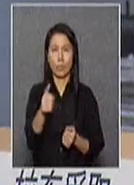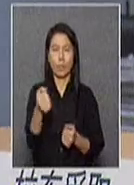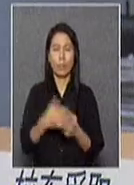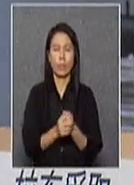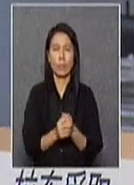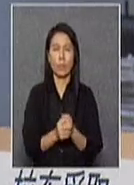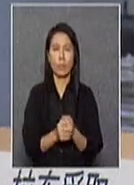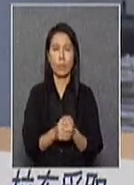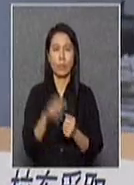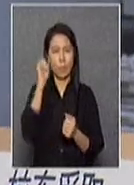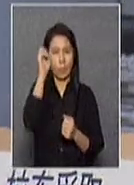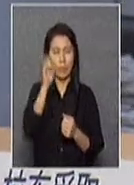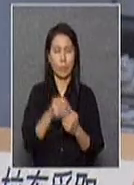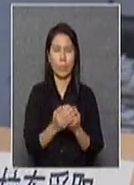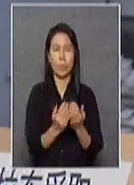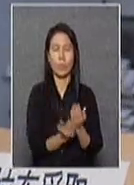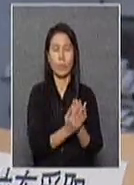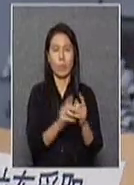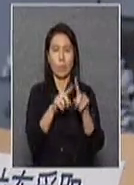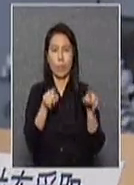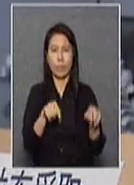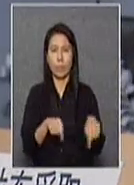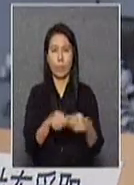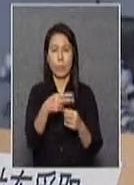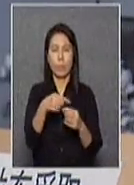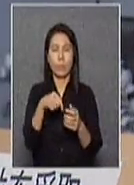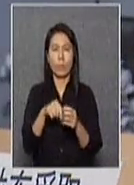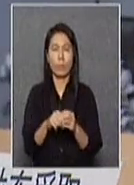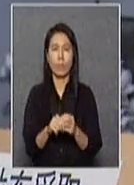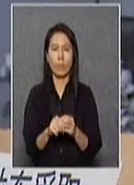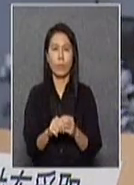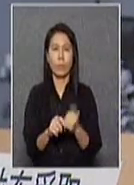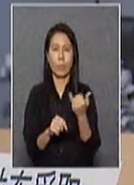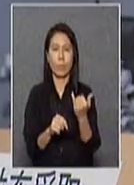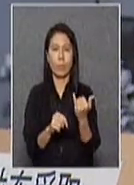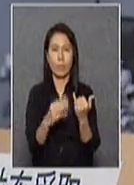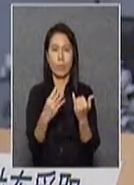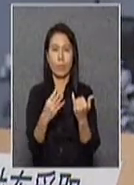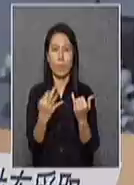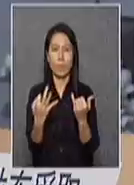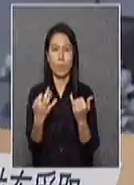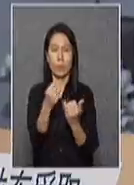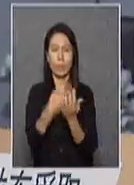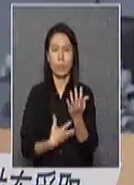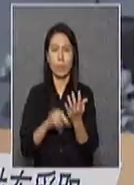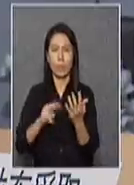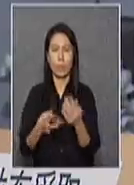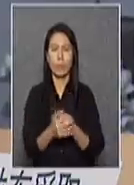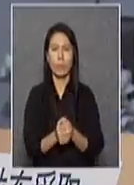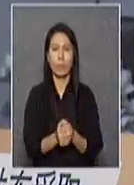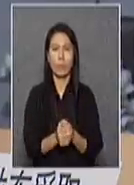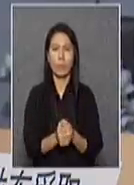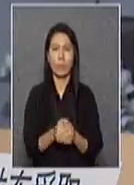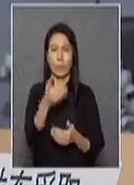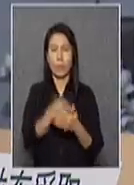我動議載列於講稿附錄二嘅第六百四十三項修正案，